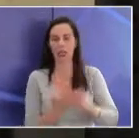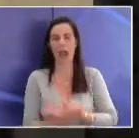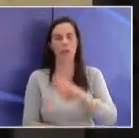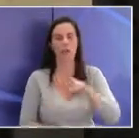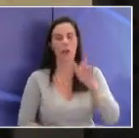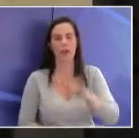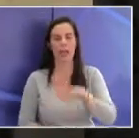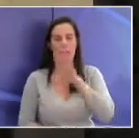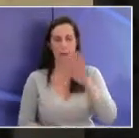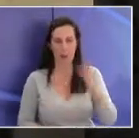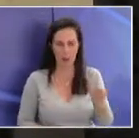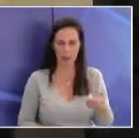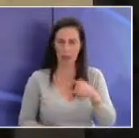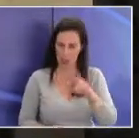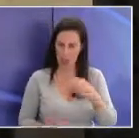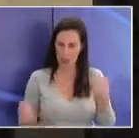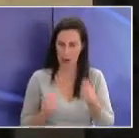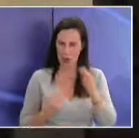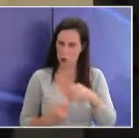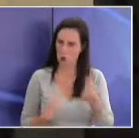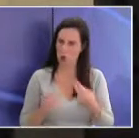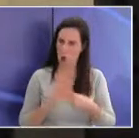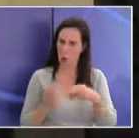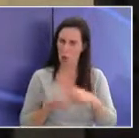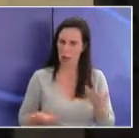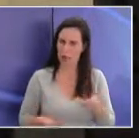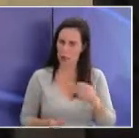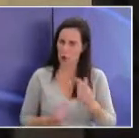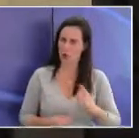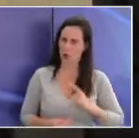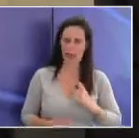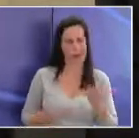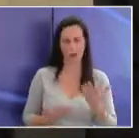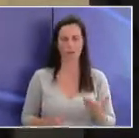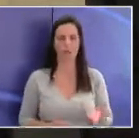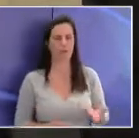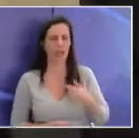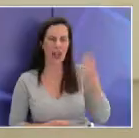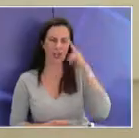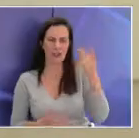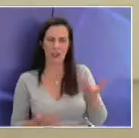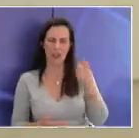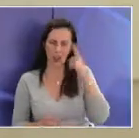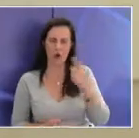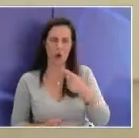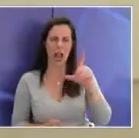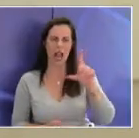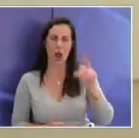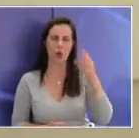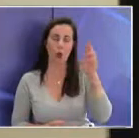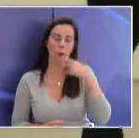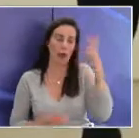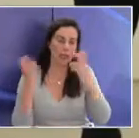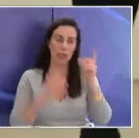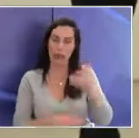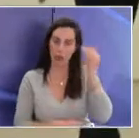נגד ראש הממשלה, יש פה משהו שהוא גם פוליטי? יש פה משהו אישי? איך... אני לא חושבת שזה דברים... פוליטי או אישי, אני חושבת שהוא מדבר על סמך ניסיונות,